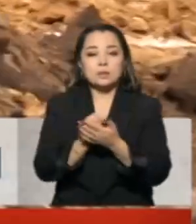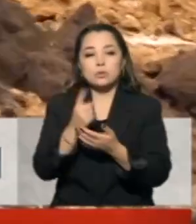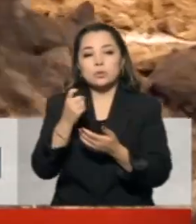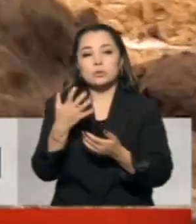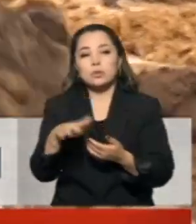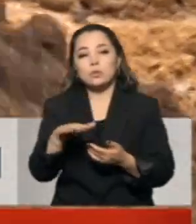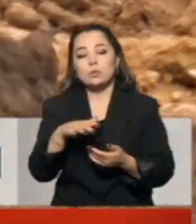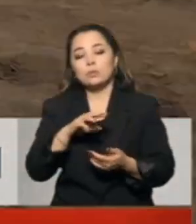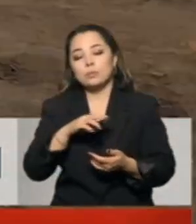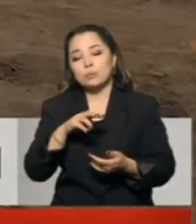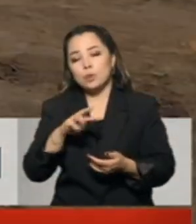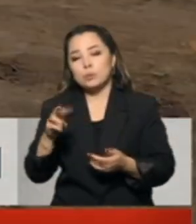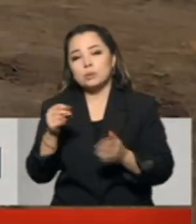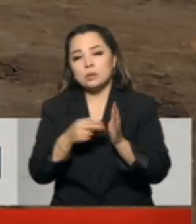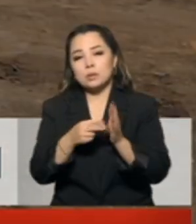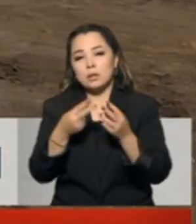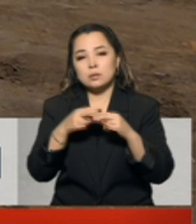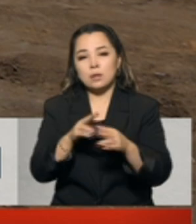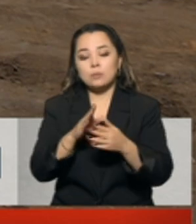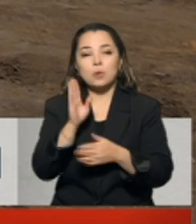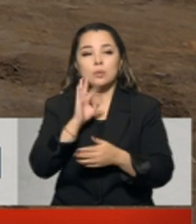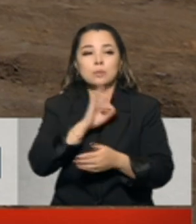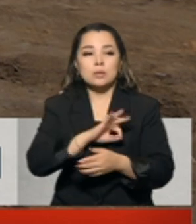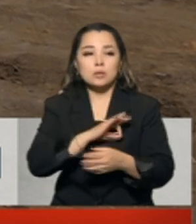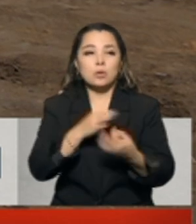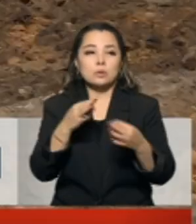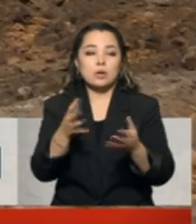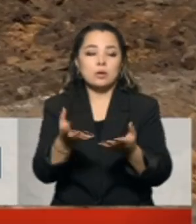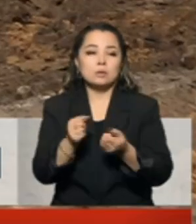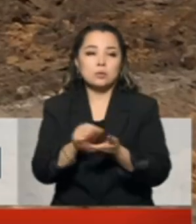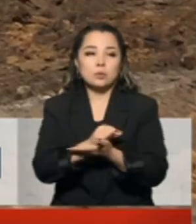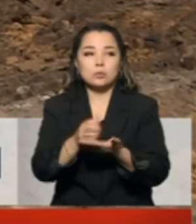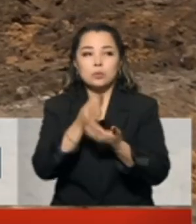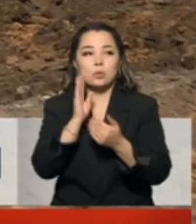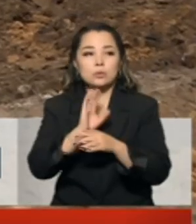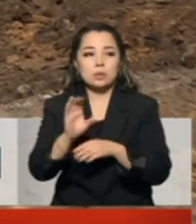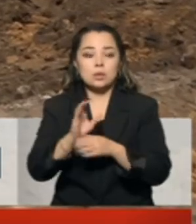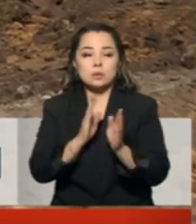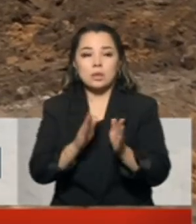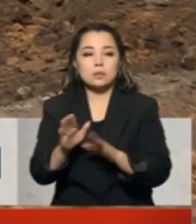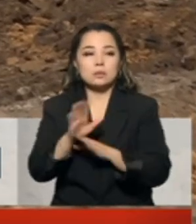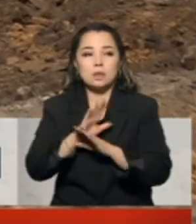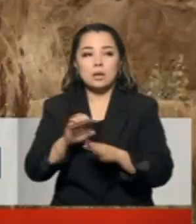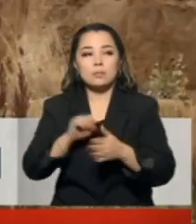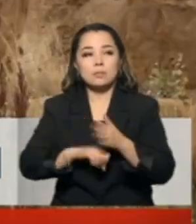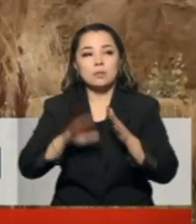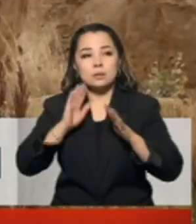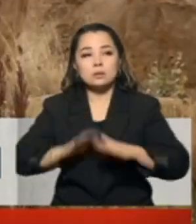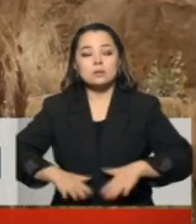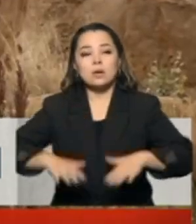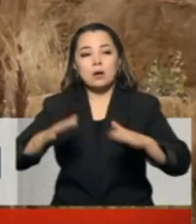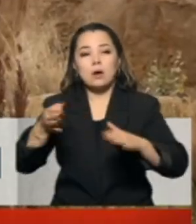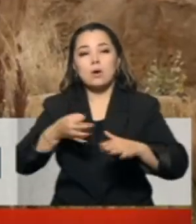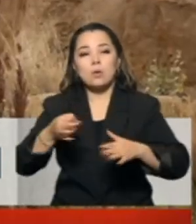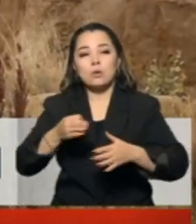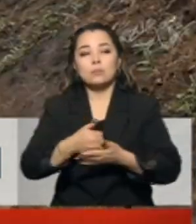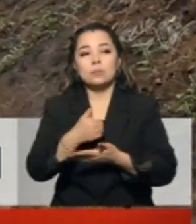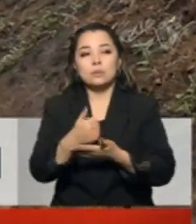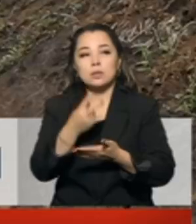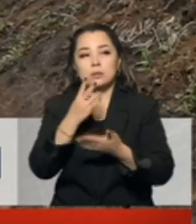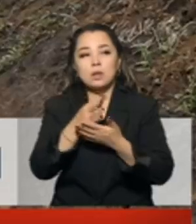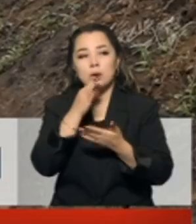151 миллион теңге бөлінген. Алайда суды пайдалануға рұқсат құжат алмай, суды өткізуді реттемеген, салдарына тасқынға жол берген аудандық бөлім